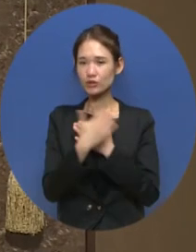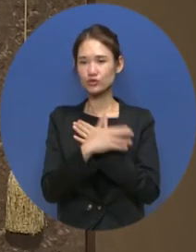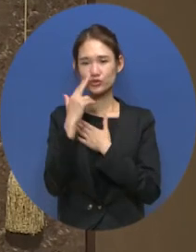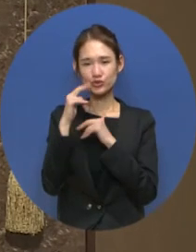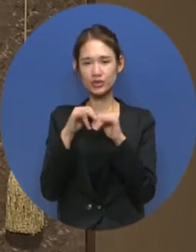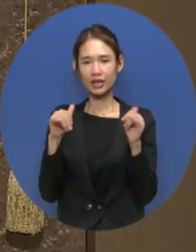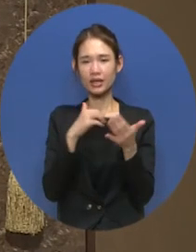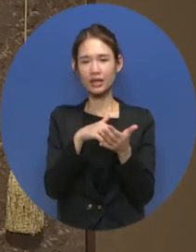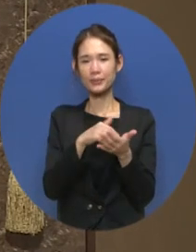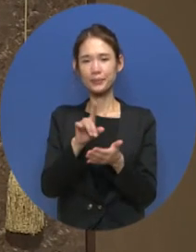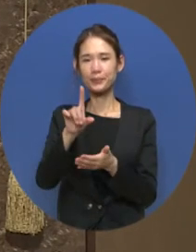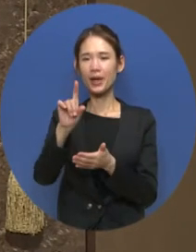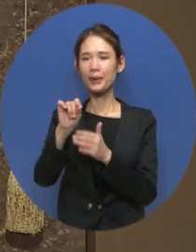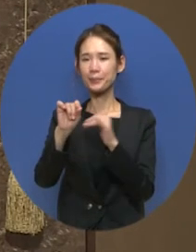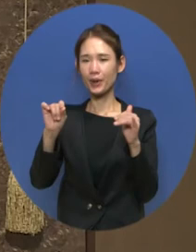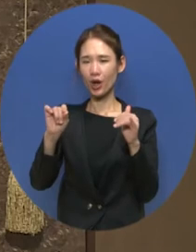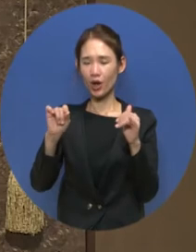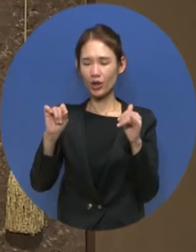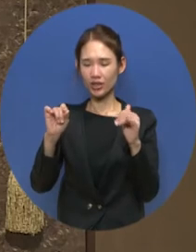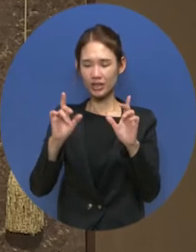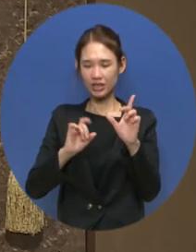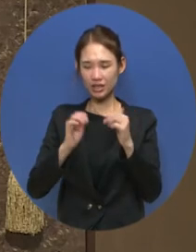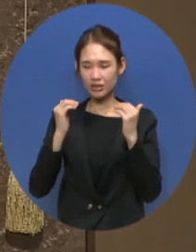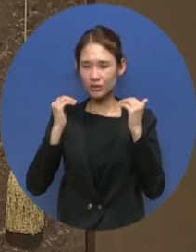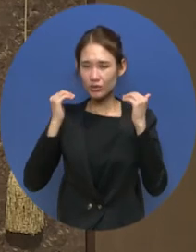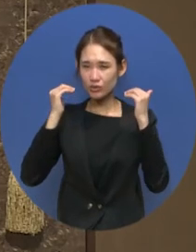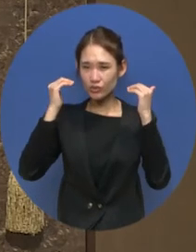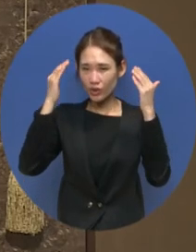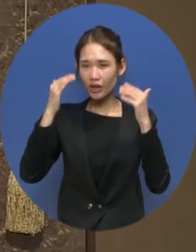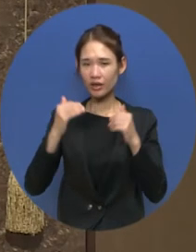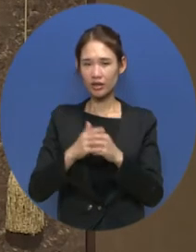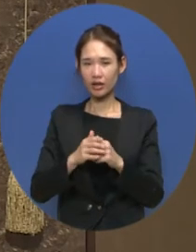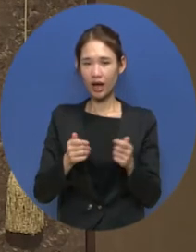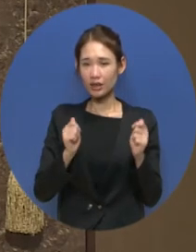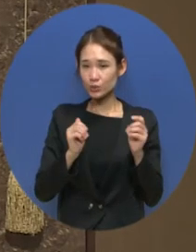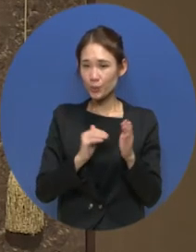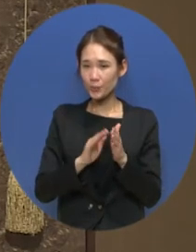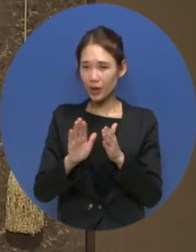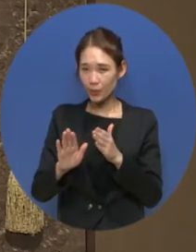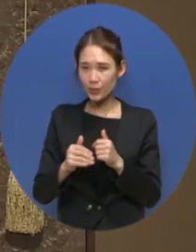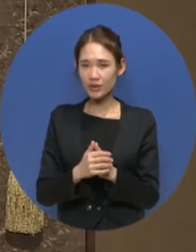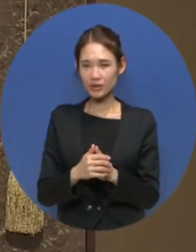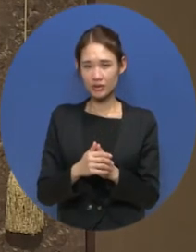명 정도가 성인기로 진입을 합니다. 특수학교 학급을 졸업을 하고